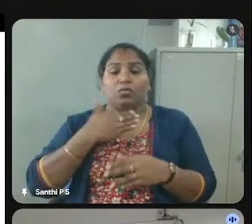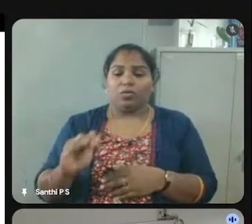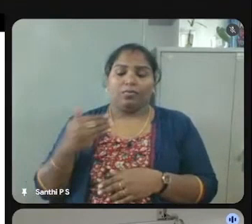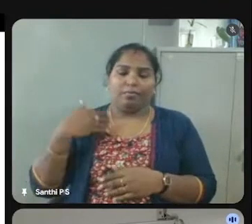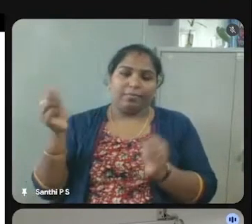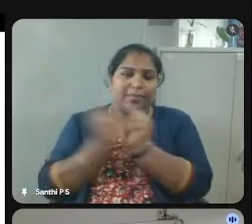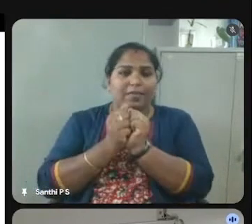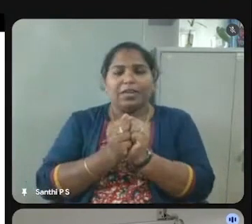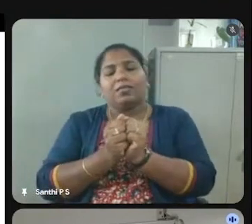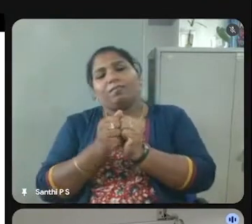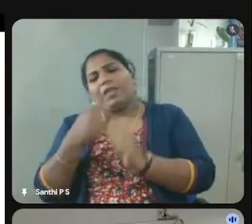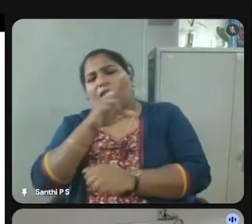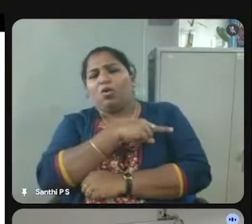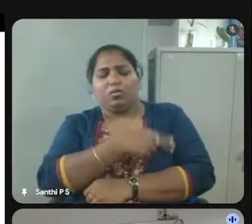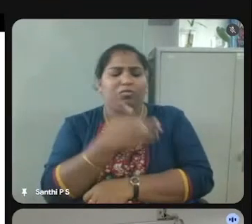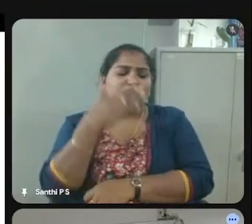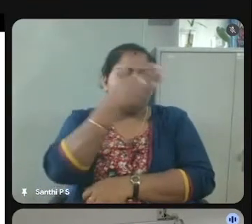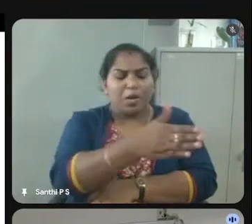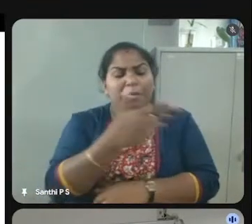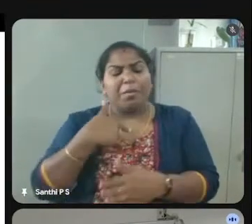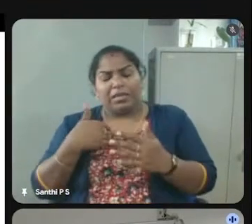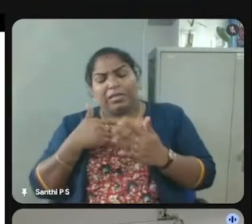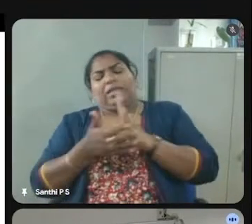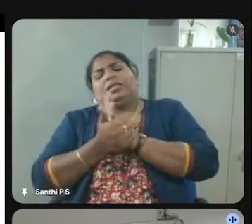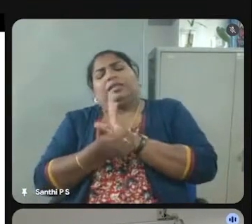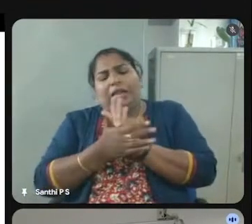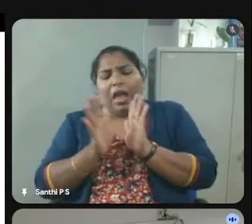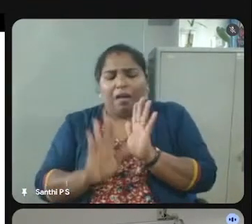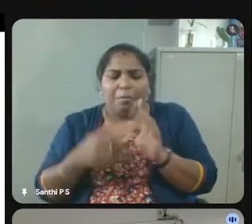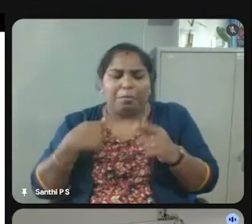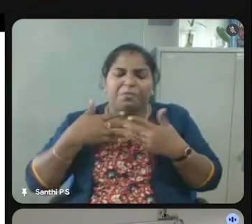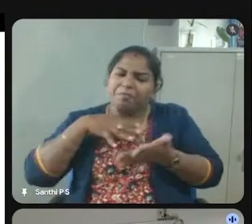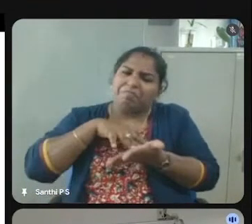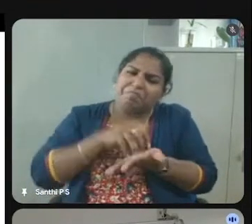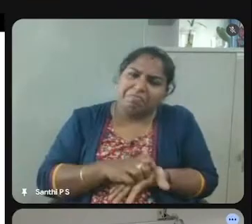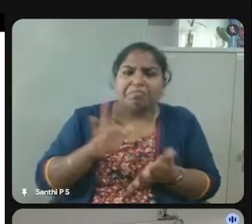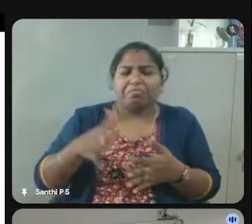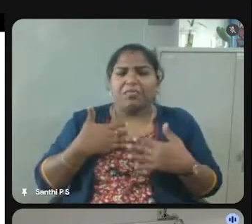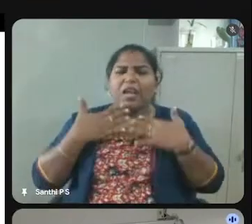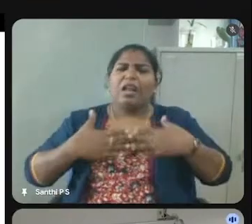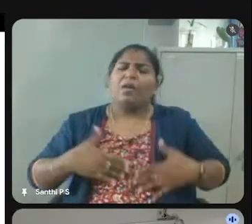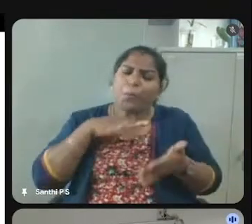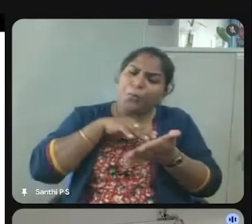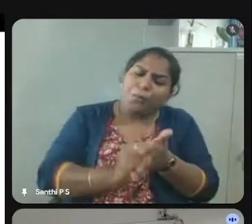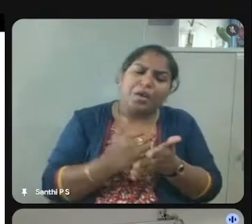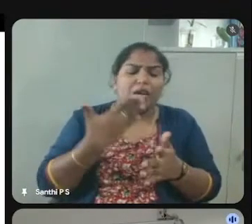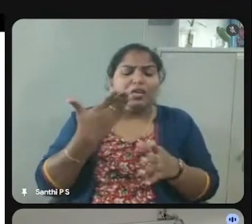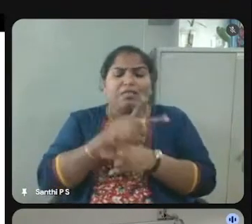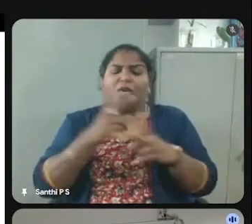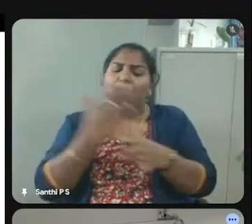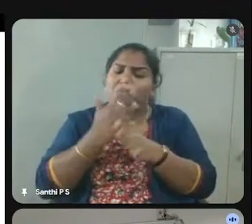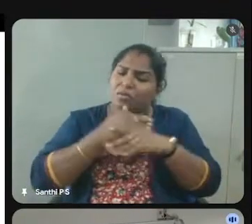അതിന് പ്രോപ്പറായിട്ടുള്ള എനർജി നമുക്കില്ല, ആരോഗ്യം നമുക്കില്ല. അപ്പൊ നമുക്ക് കുട്ടിക്ക് വേണ്ടി പ്രോപ്പറായിട്ട് വർക്ക് ചെയ്യാൻ പറ്റുന്നില്ല എന്നുള്ള കാര്യങ്ങളൊക്കെ വരുമ്പോൾ